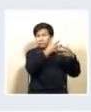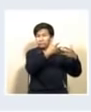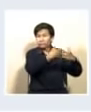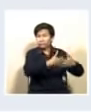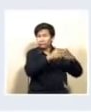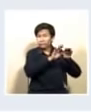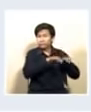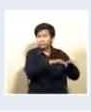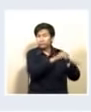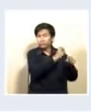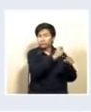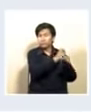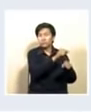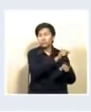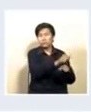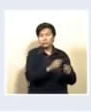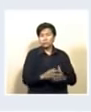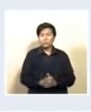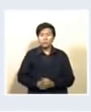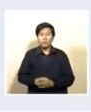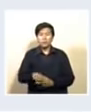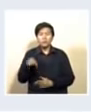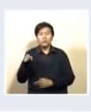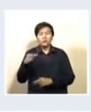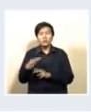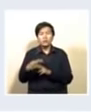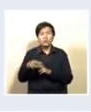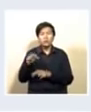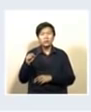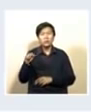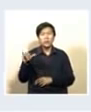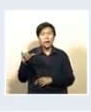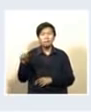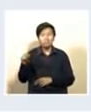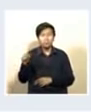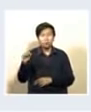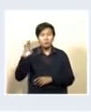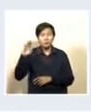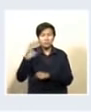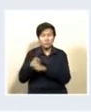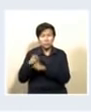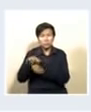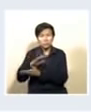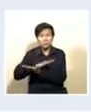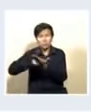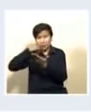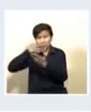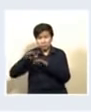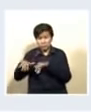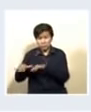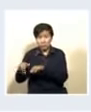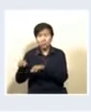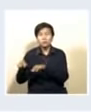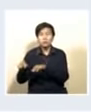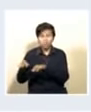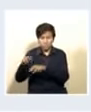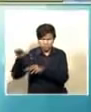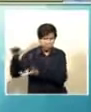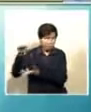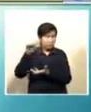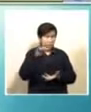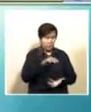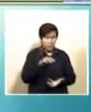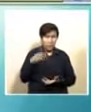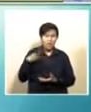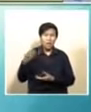ติเราไม่ได้นะครับการที่เราต้องหาแหล่งใหม่อันนี้เป็นความพยายามของท่านนายกรัฐมนตรีท่านรองนายกรัฐมนตรีรัฐมนตรีว่า